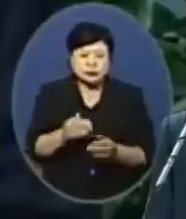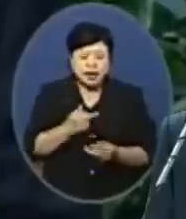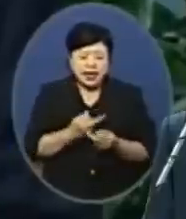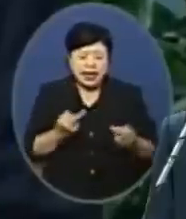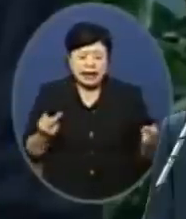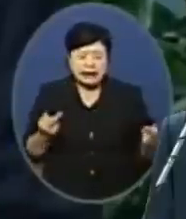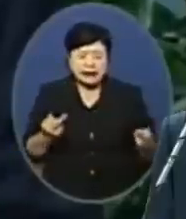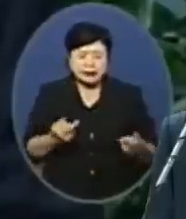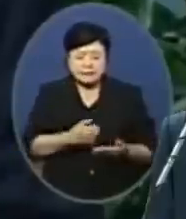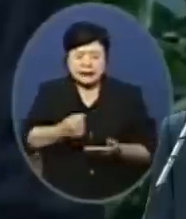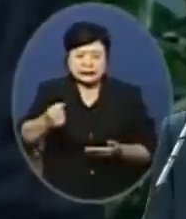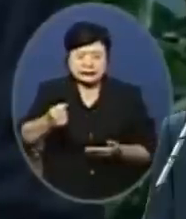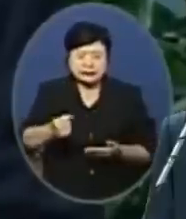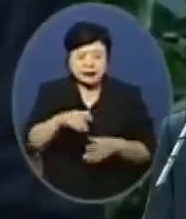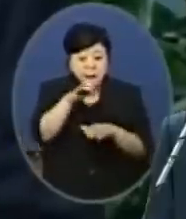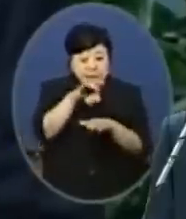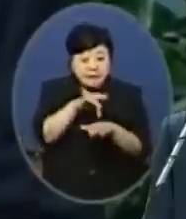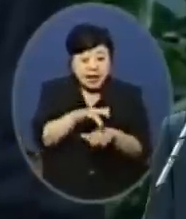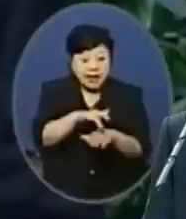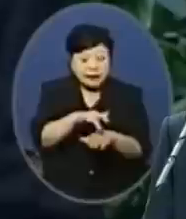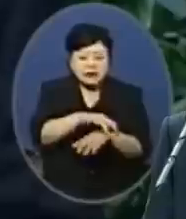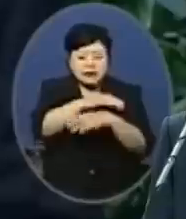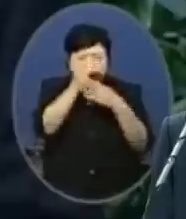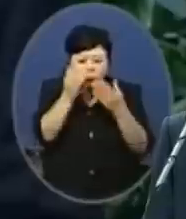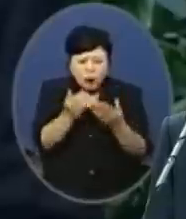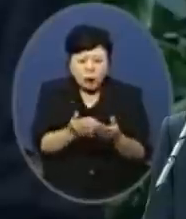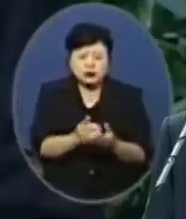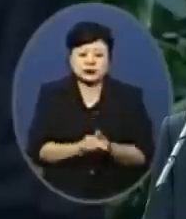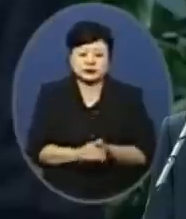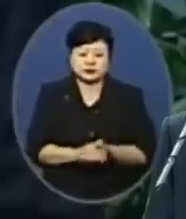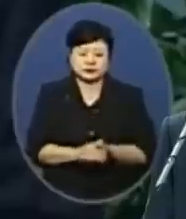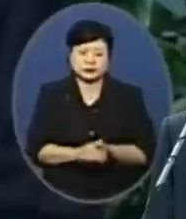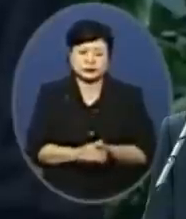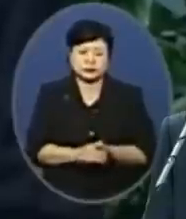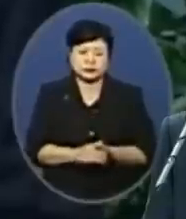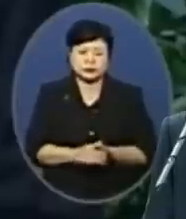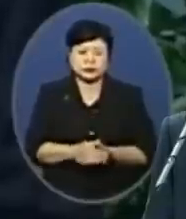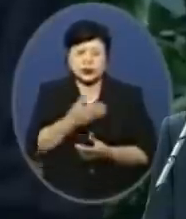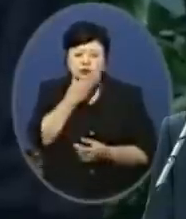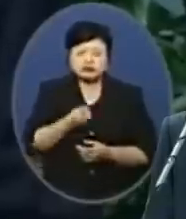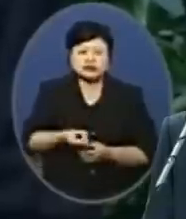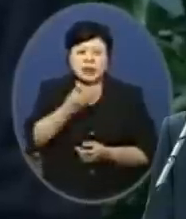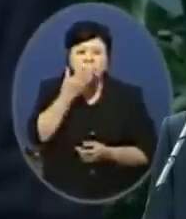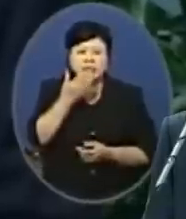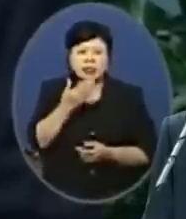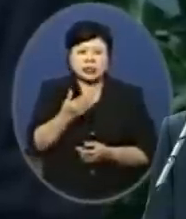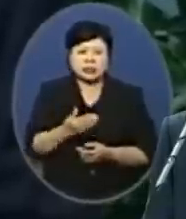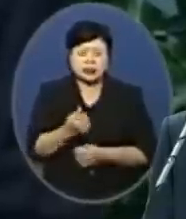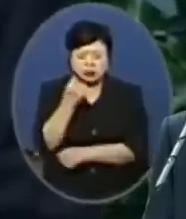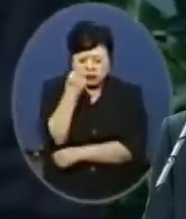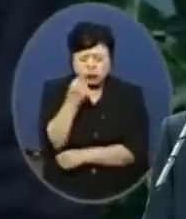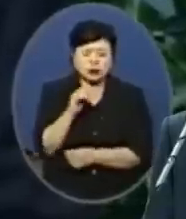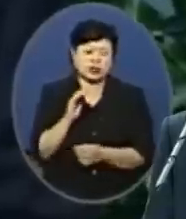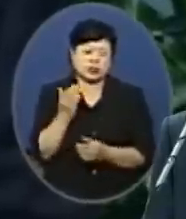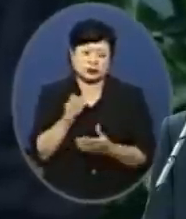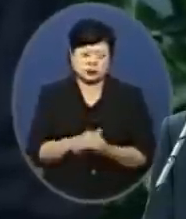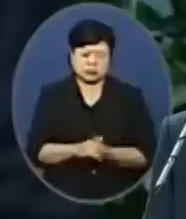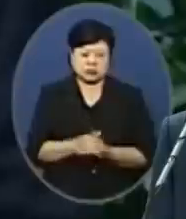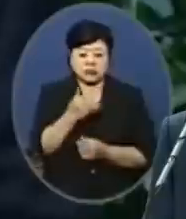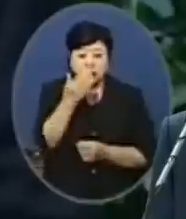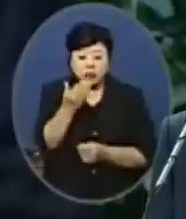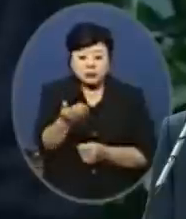천국을 뺏은 마귀는 모든 불행의 근원이 되는 것입니다.